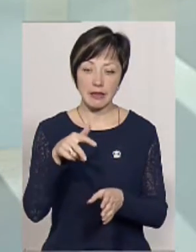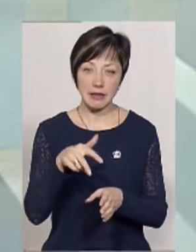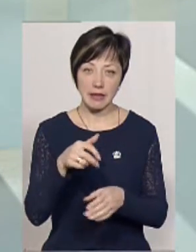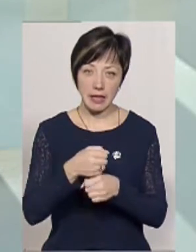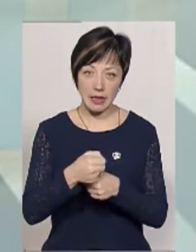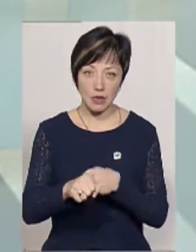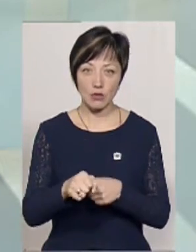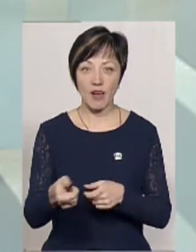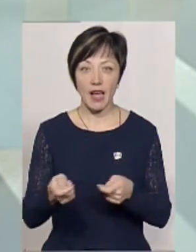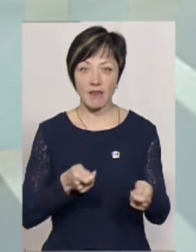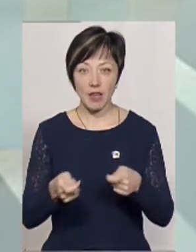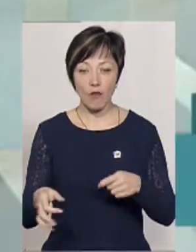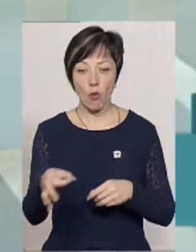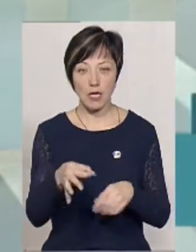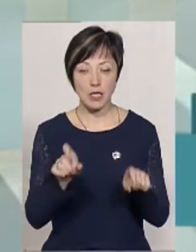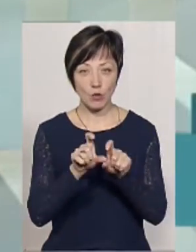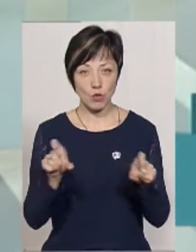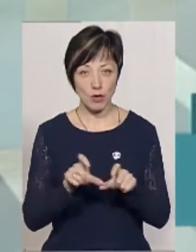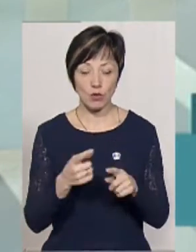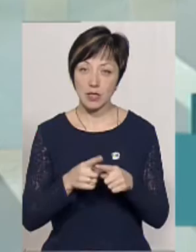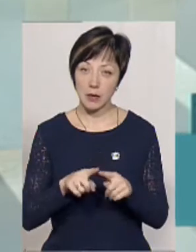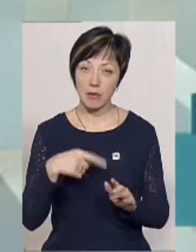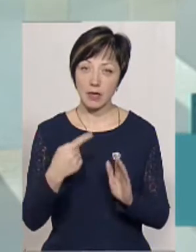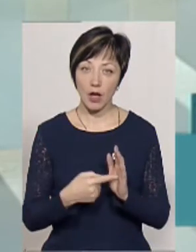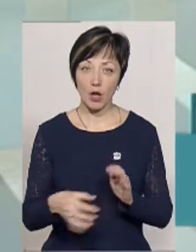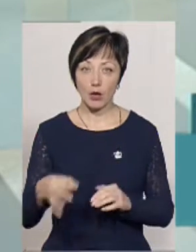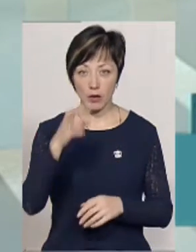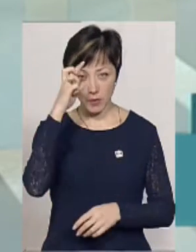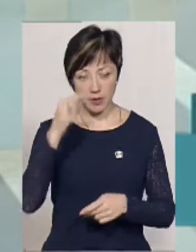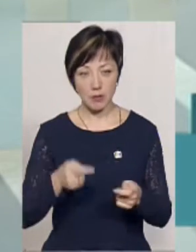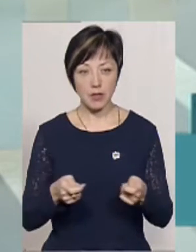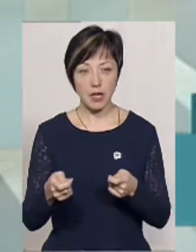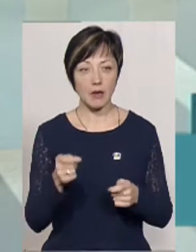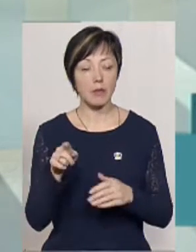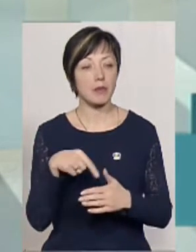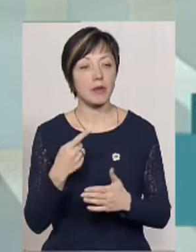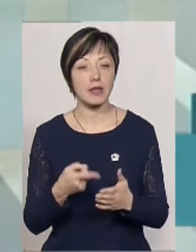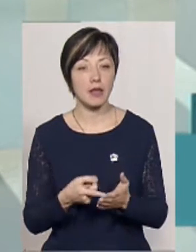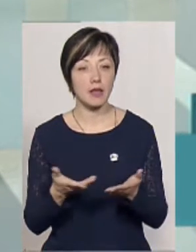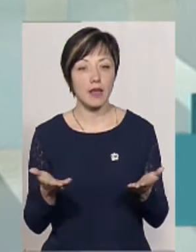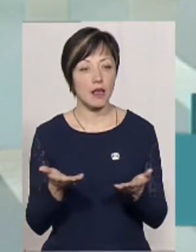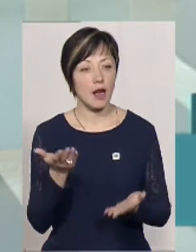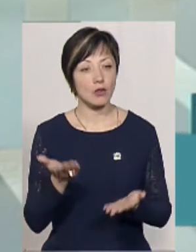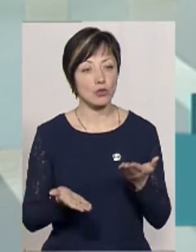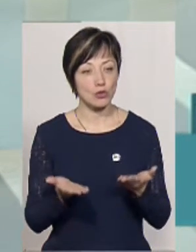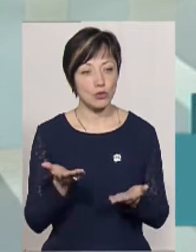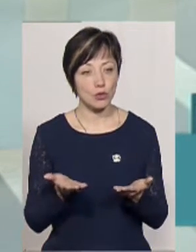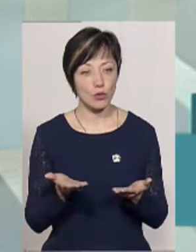установ, це питання. І до обласної державної адміністрації тоді питання, якщо